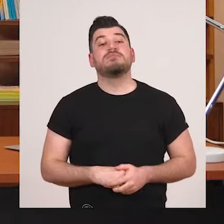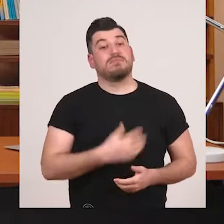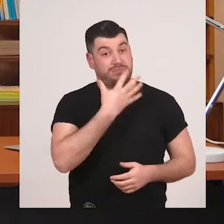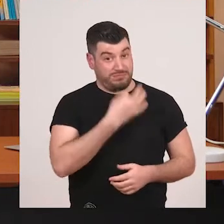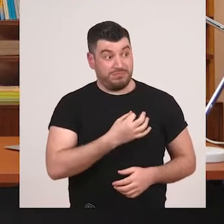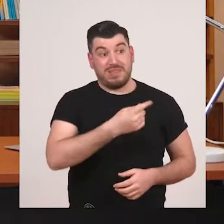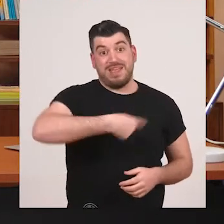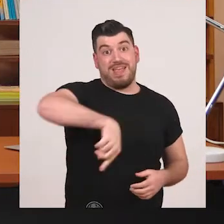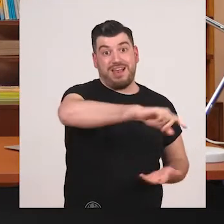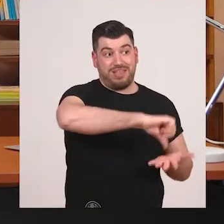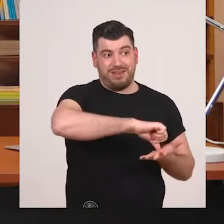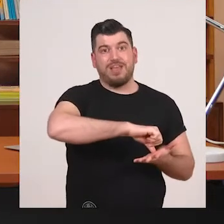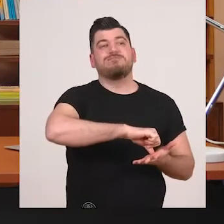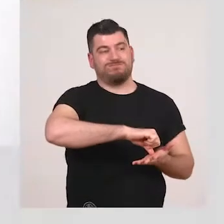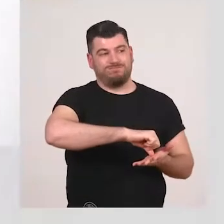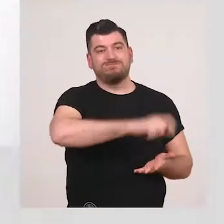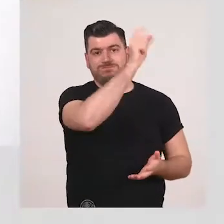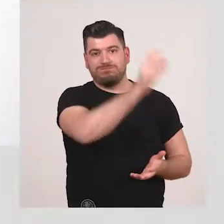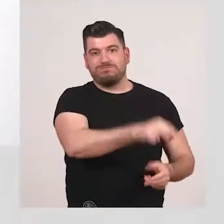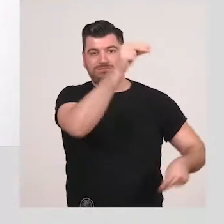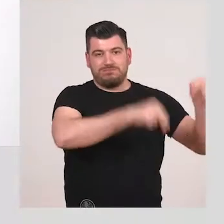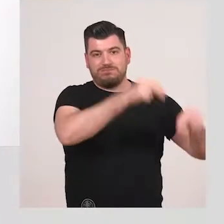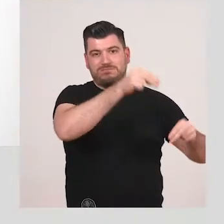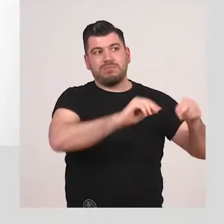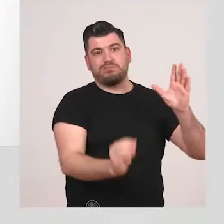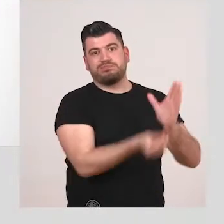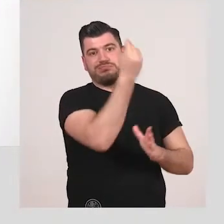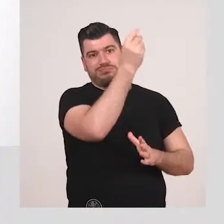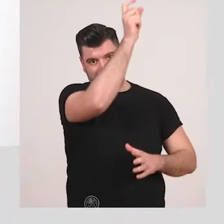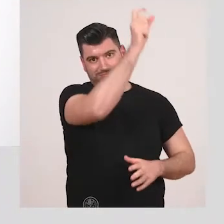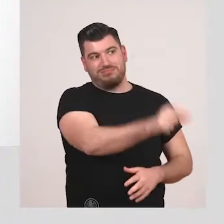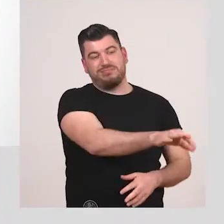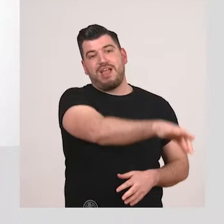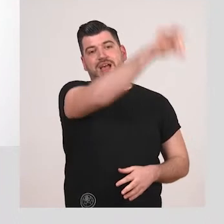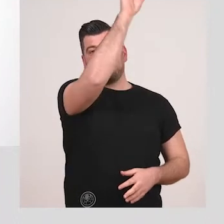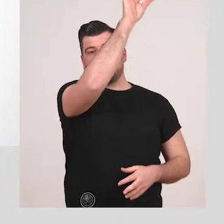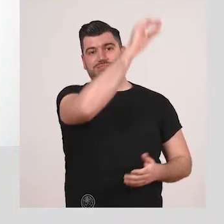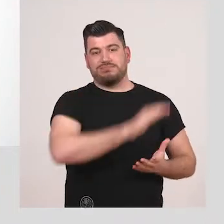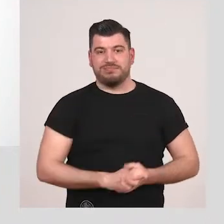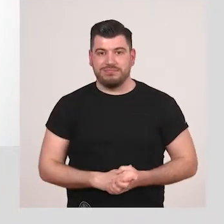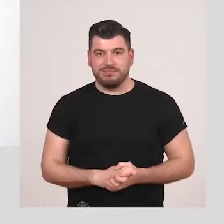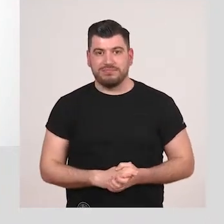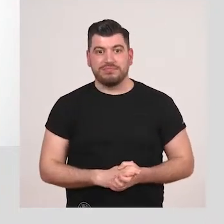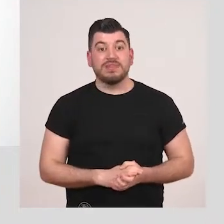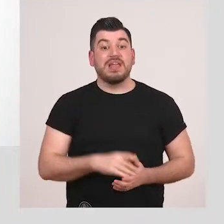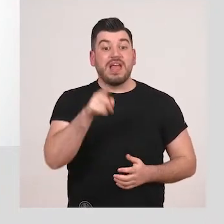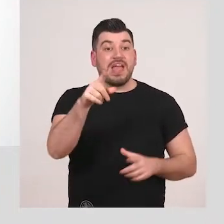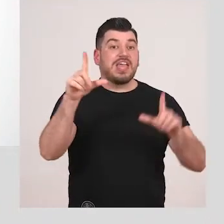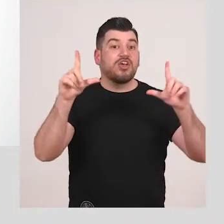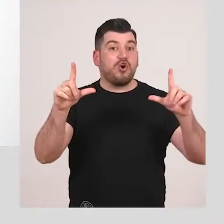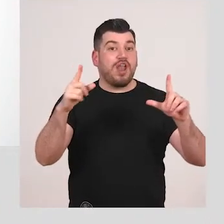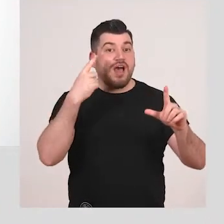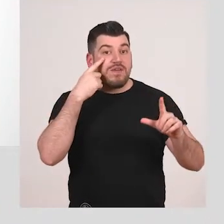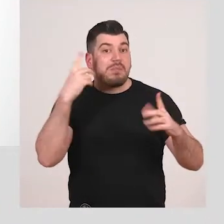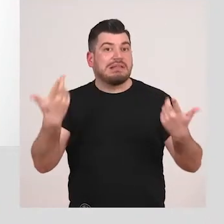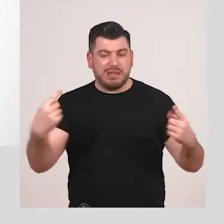Αθηναίοι τον εξέλεξαν αρχηγό τους. Σε αυτή τη μάχη, όπως βλέπουμε και στην εικόνα, θα δούμε την αναμέτρηση του